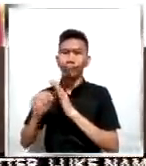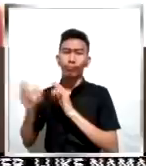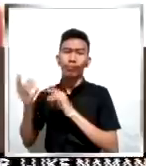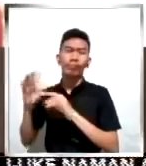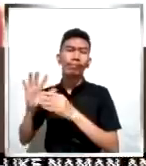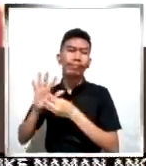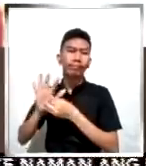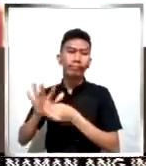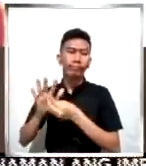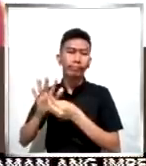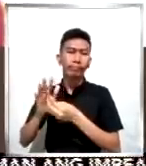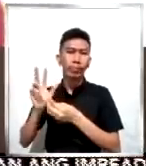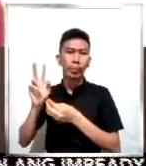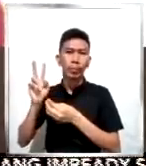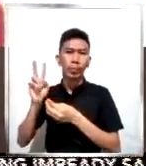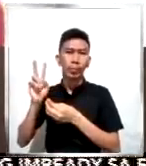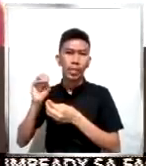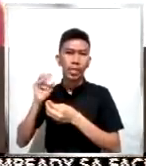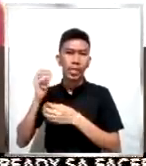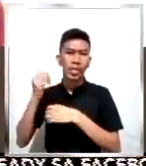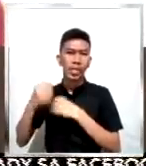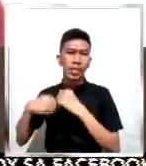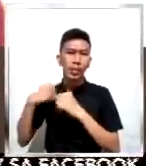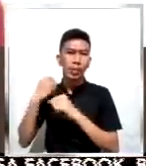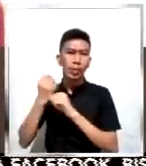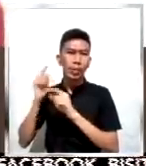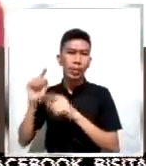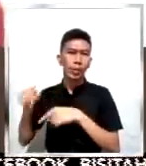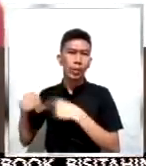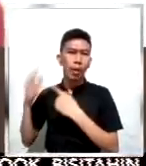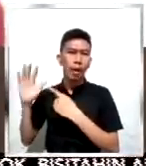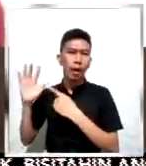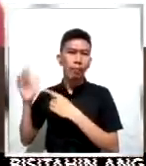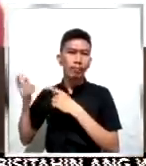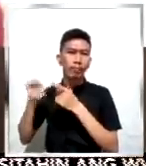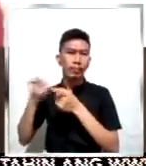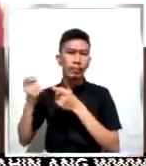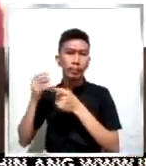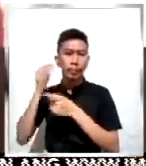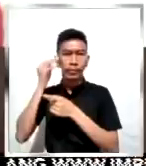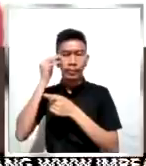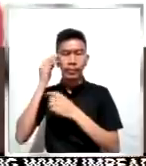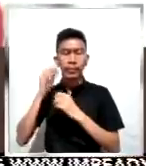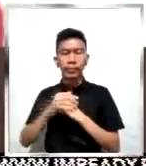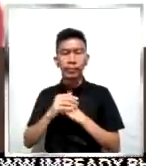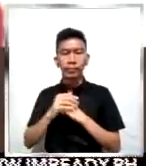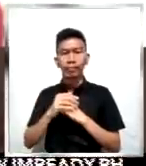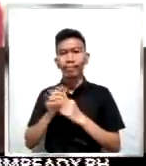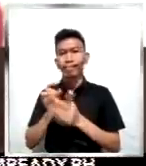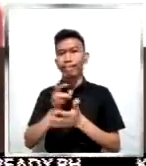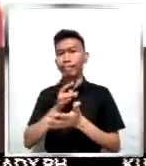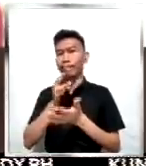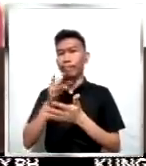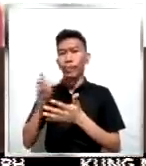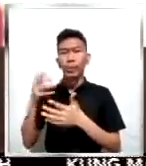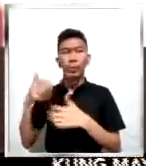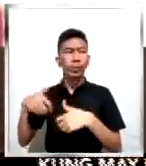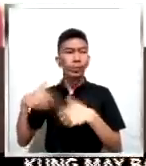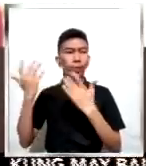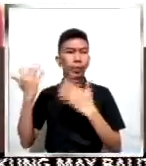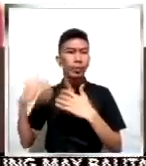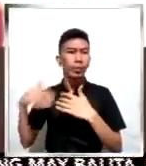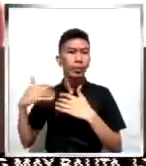madugong diktadura. It is despicable that this government is trying to sanitize the legacy of